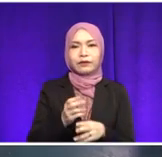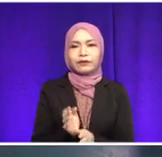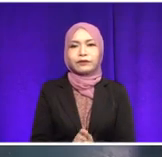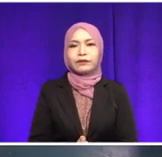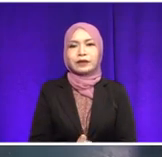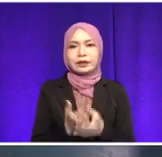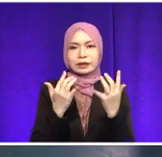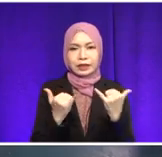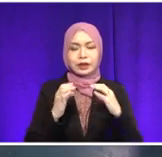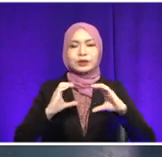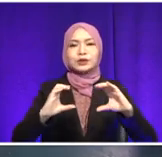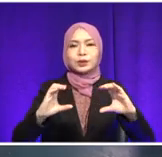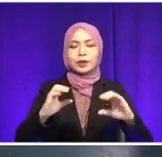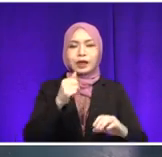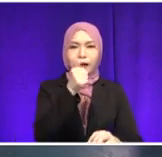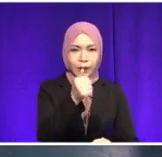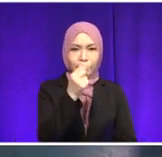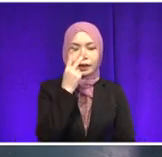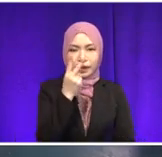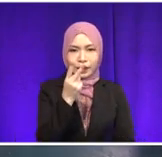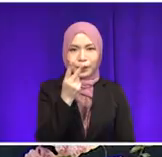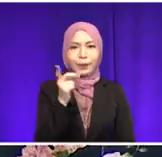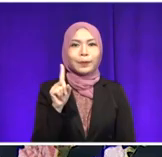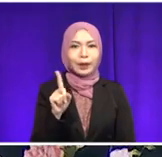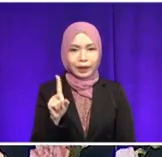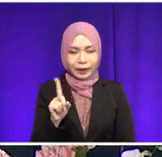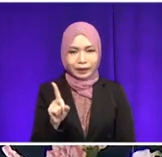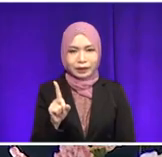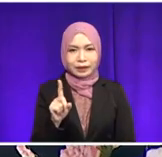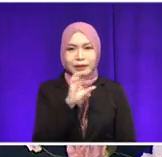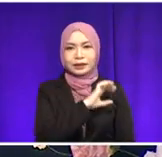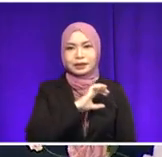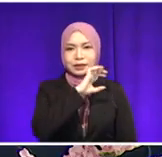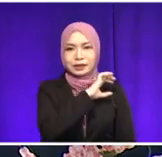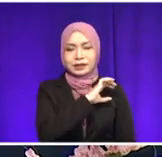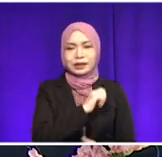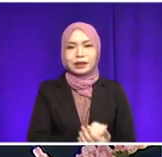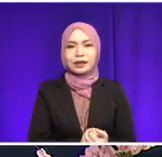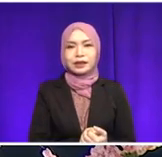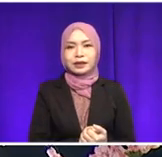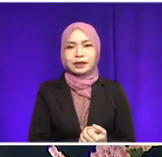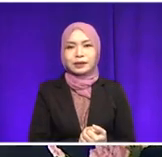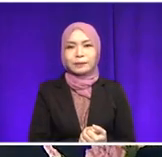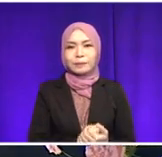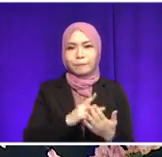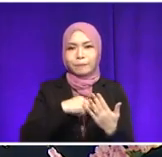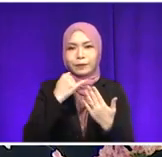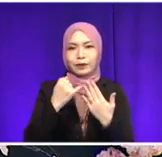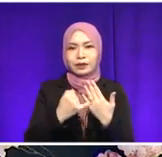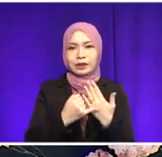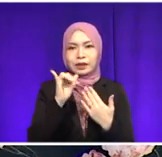yang mana yang ciri-ciri Project brief yang betul baik ini soal yang